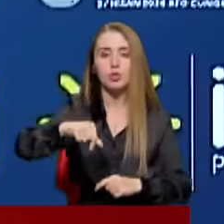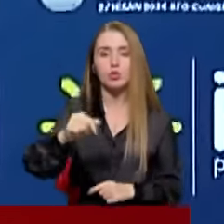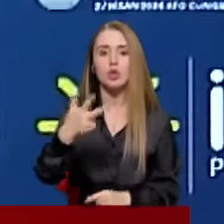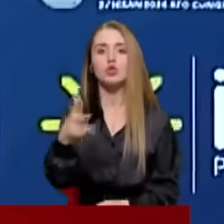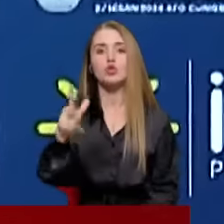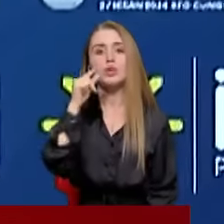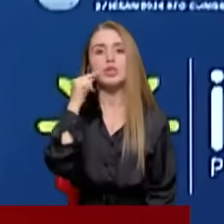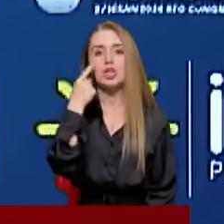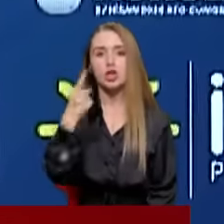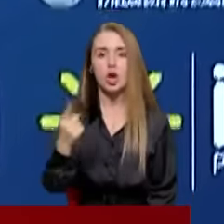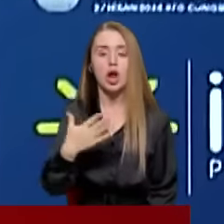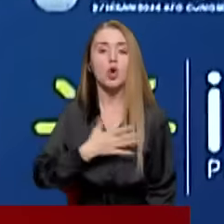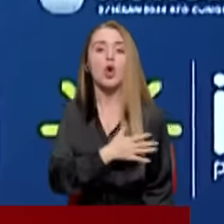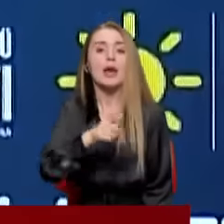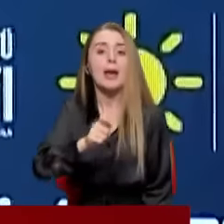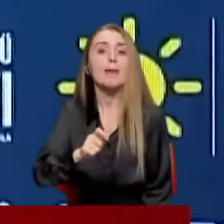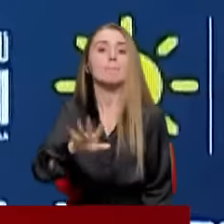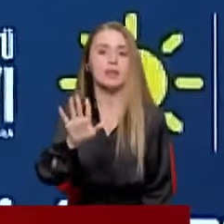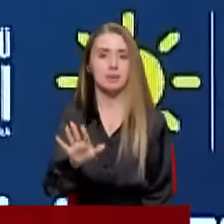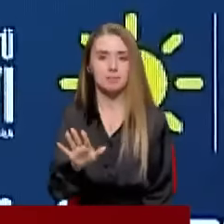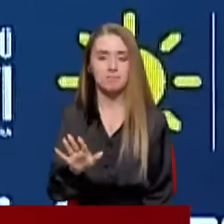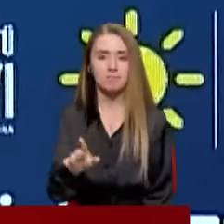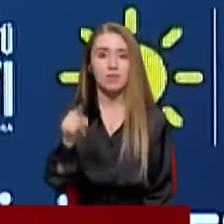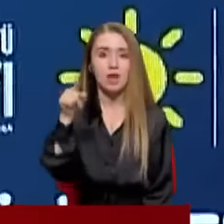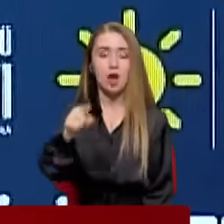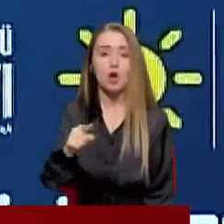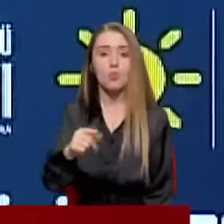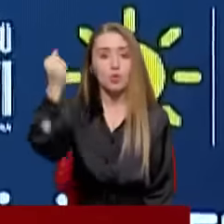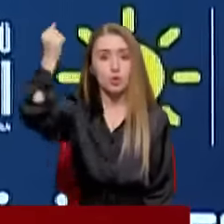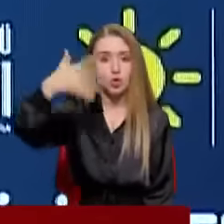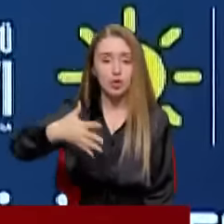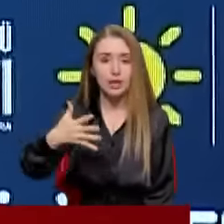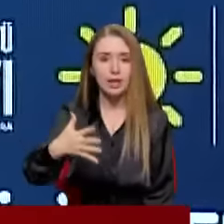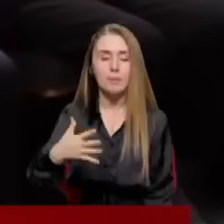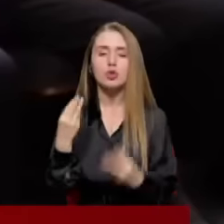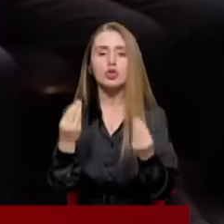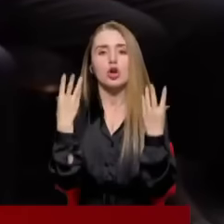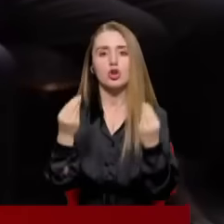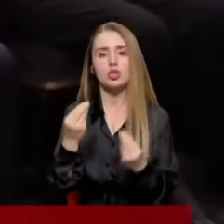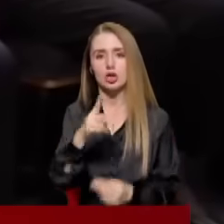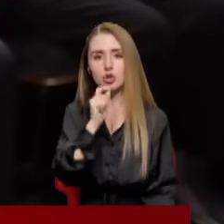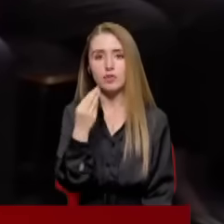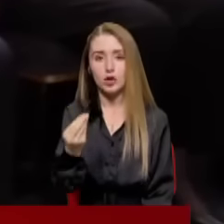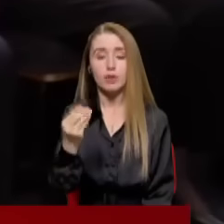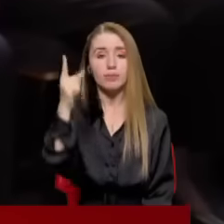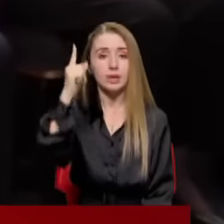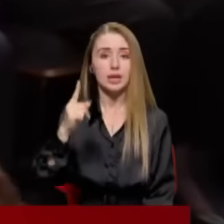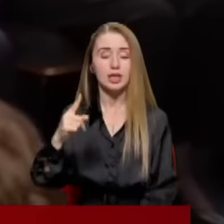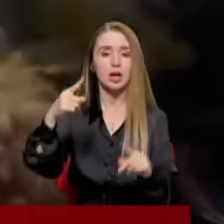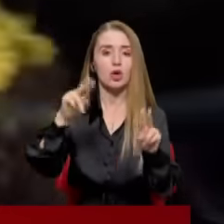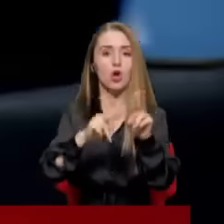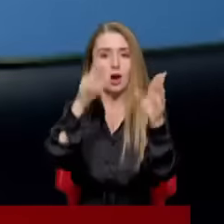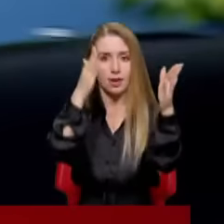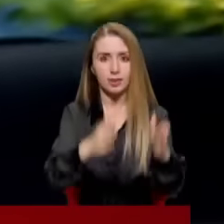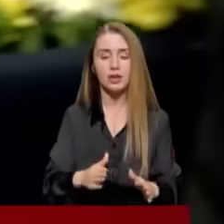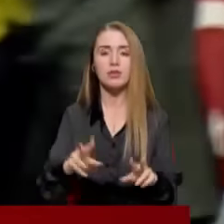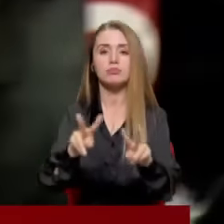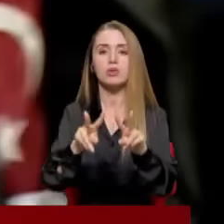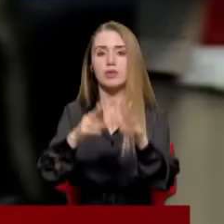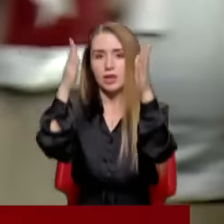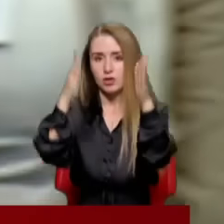bin kişiyle kongre yapmamak durumundaydı. Gönlünüz alan bir yönetim vaat ediyorum sizlere. İlk turda Koray Aydın 472,